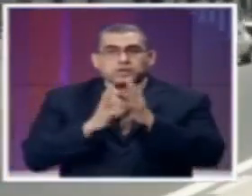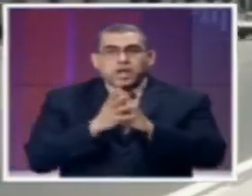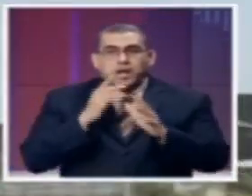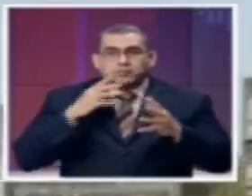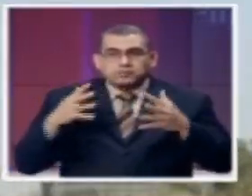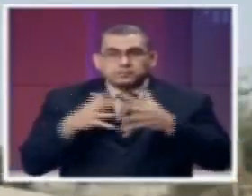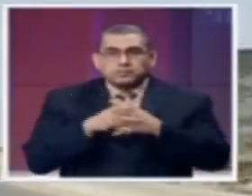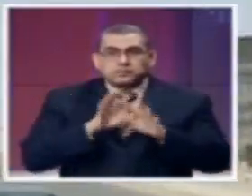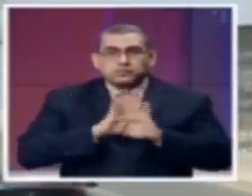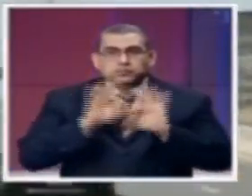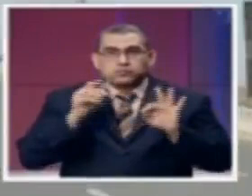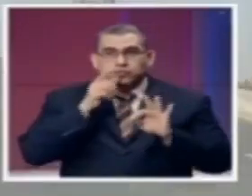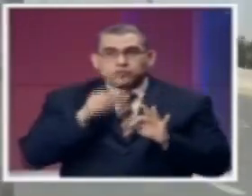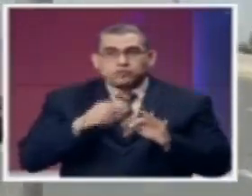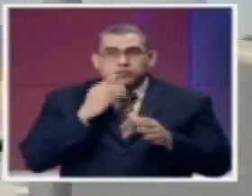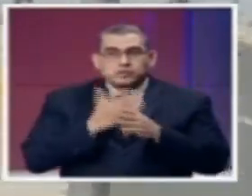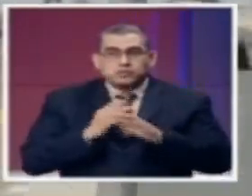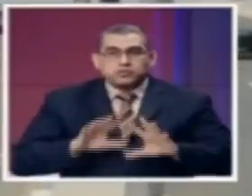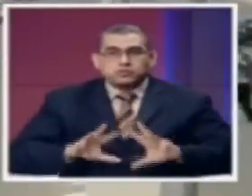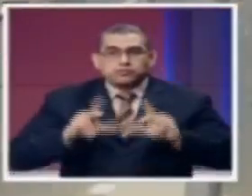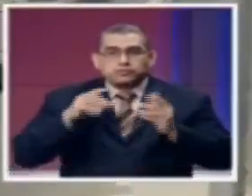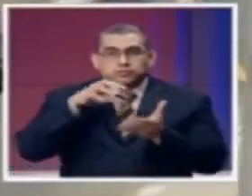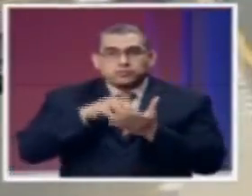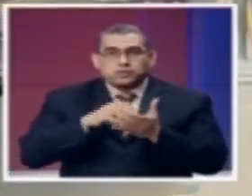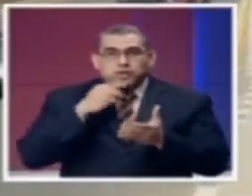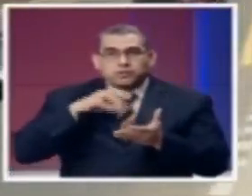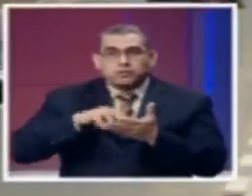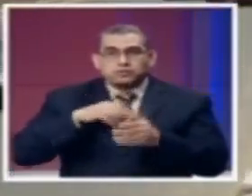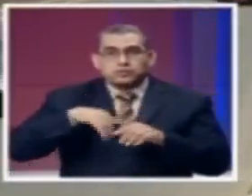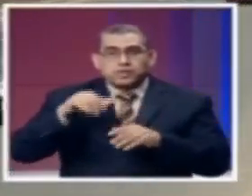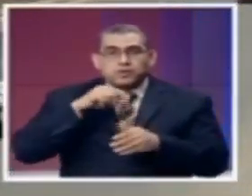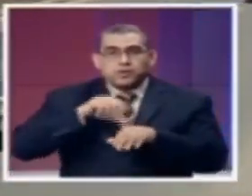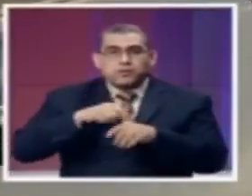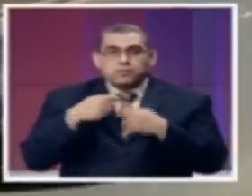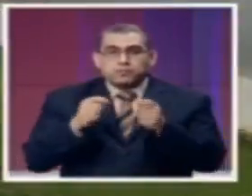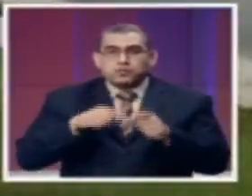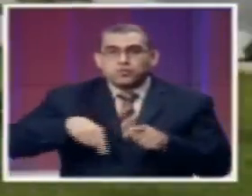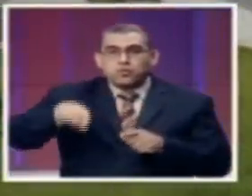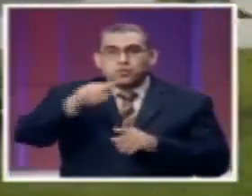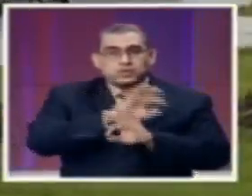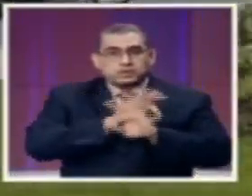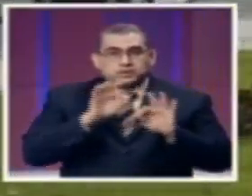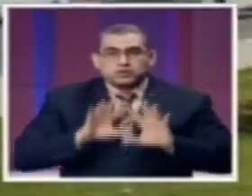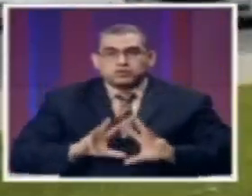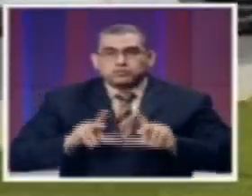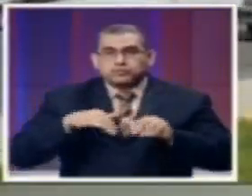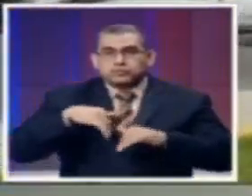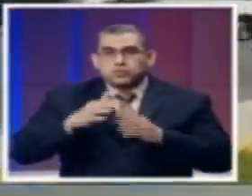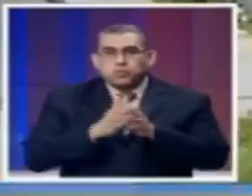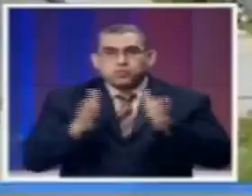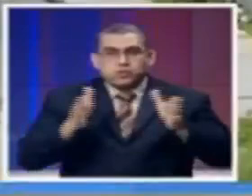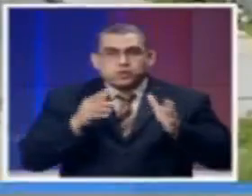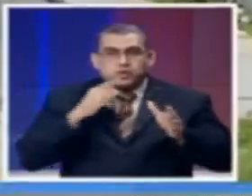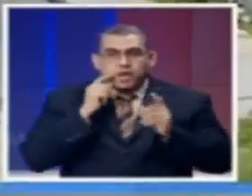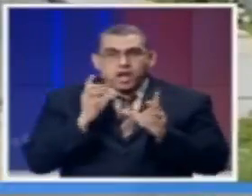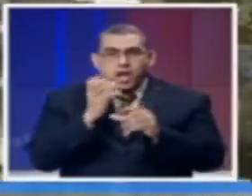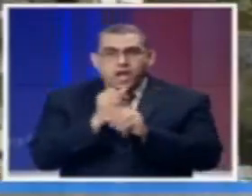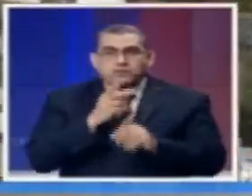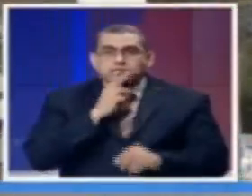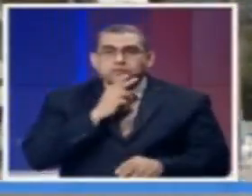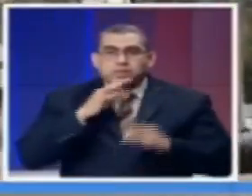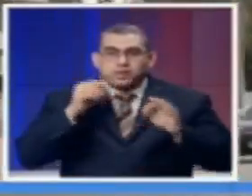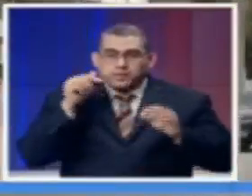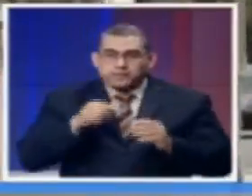لا سيما ما يحدث من تطوير بمحور النزهة المرغني الخليفة المأمون. هذا التطوير الذي طال أيضا الحفاظ على البيئة من